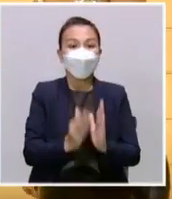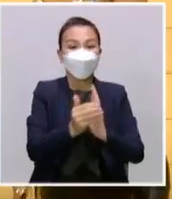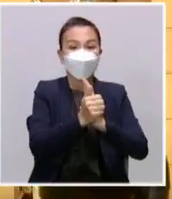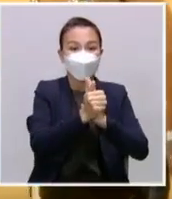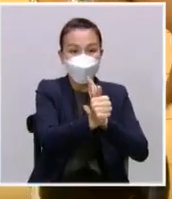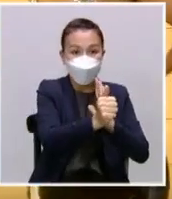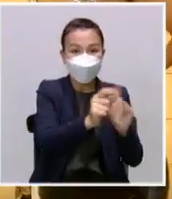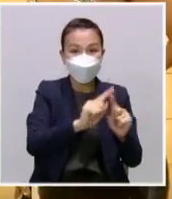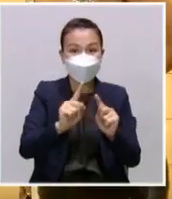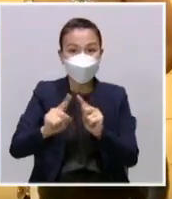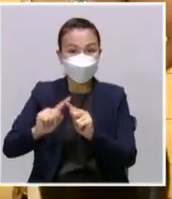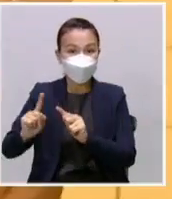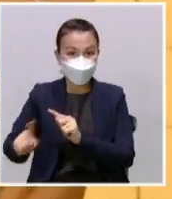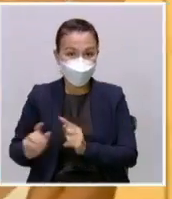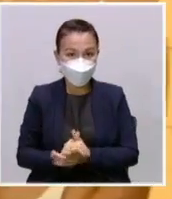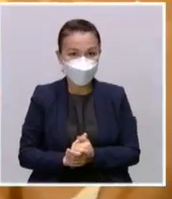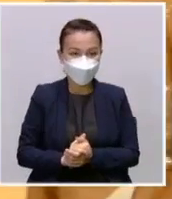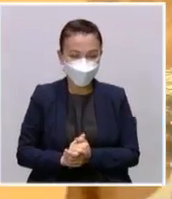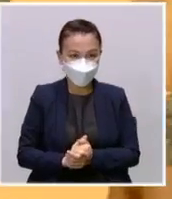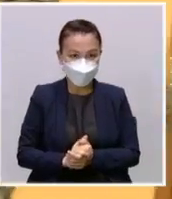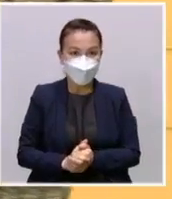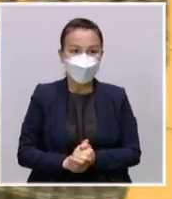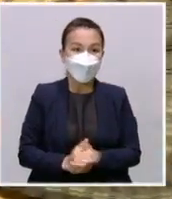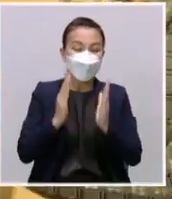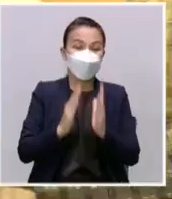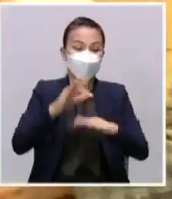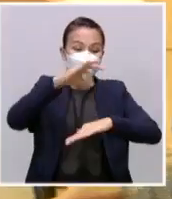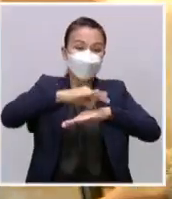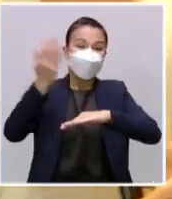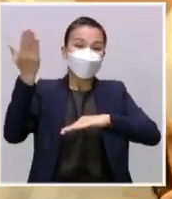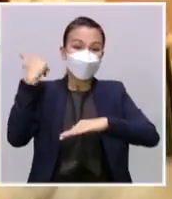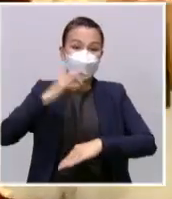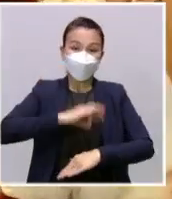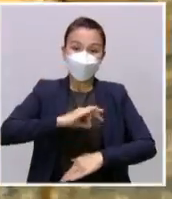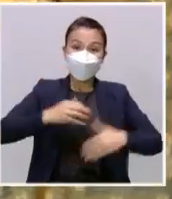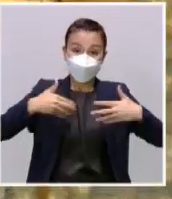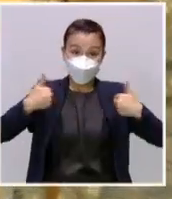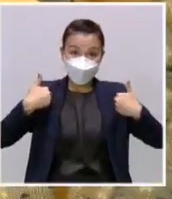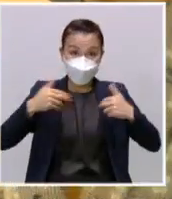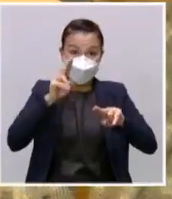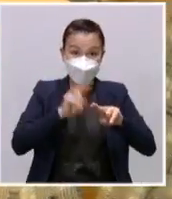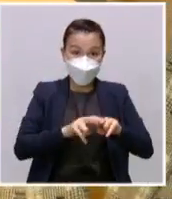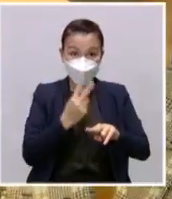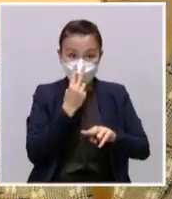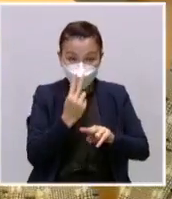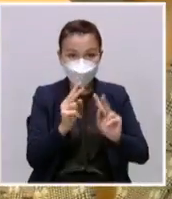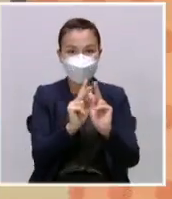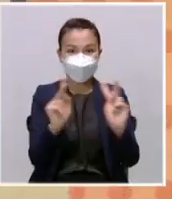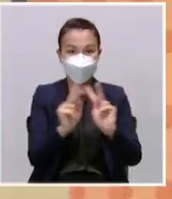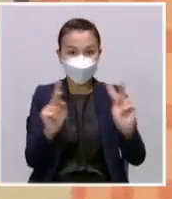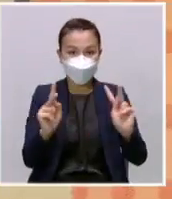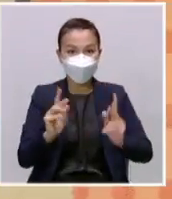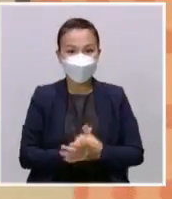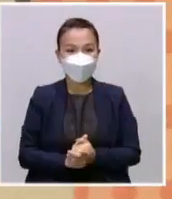าญด้านต่างๆโดยอแมนดาและแอนชิลีรู้สึกดีใจที่ได้มาเป็นส่วนหนึ่งในคณะกรรมการ